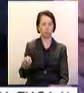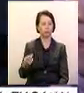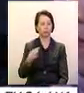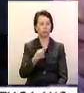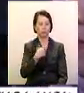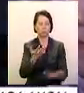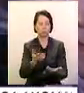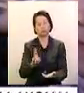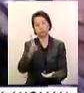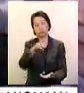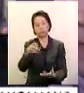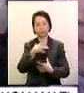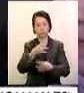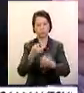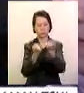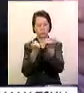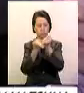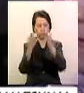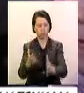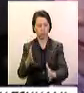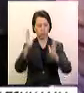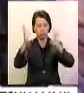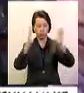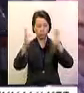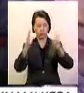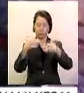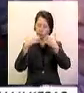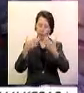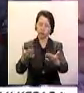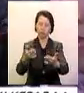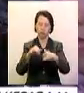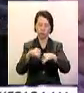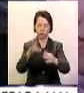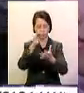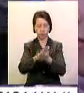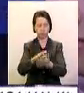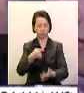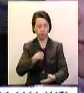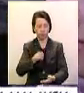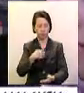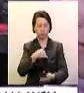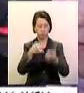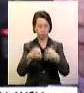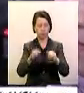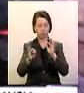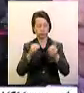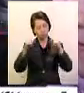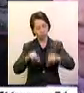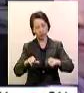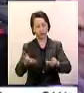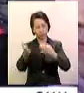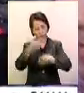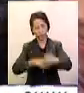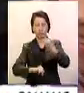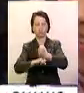pada peminat-peminat semua, penyokong-penyokong Malaysia yang masih mencari kami dan still walaupun kalah still belakang